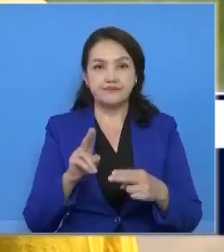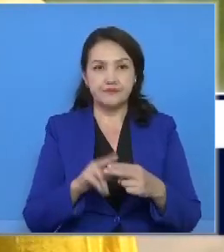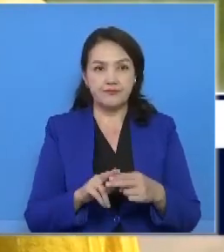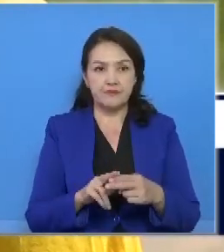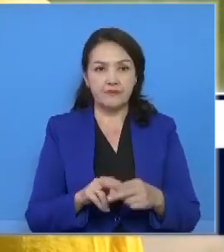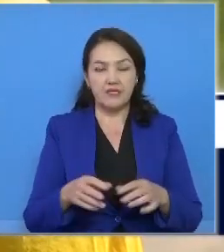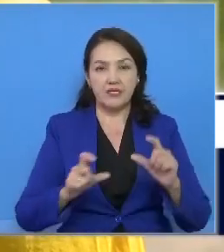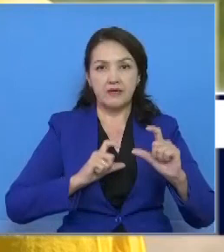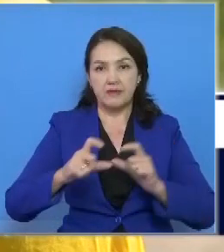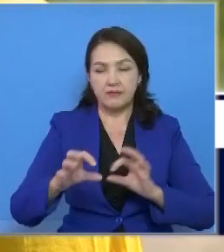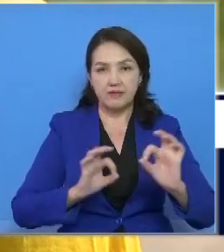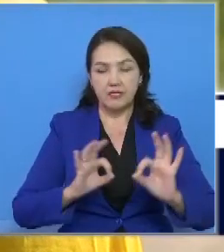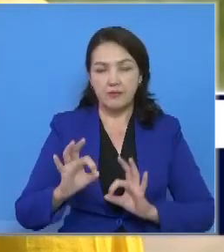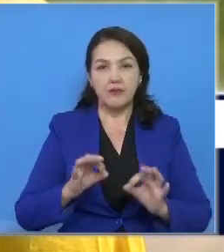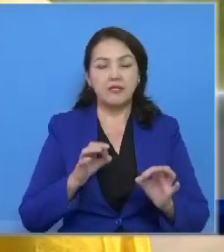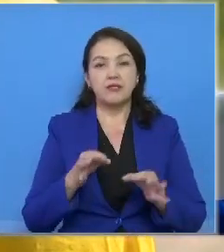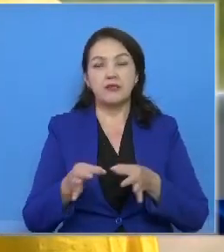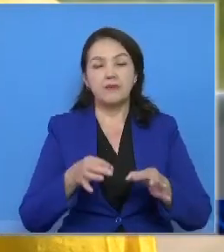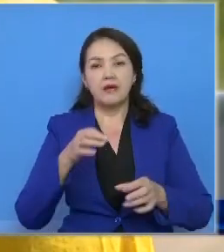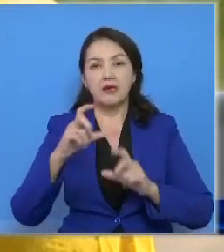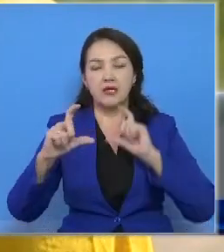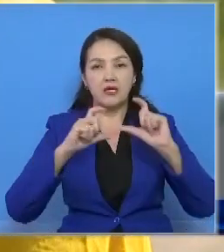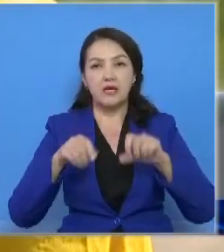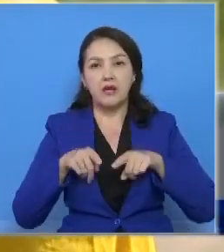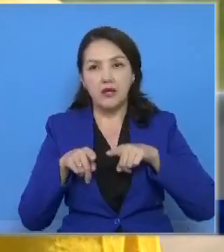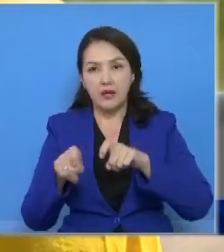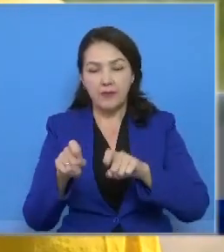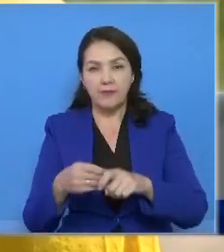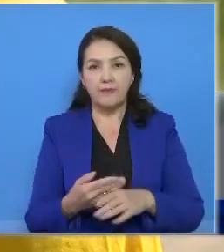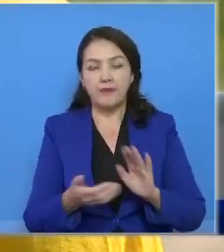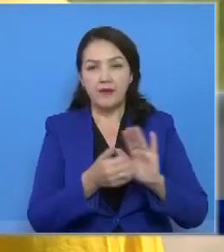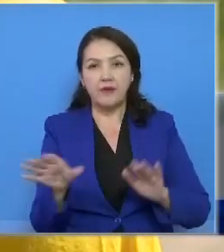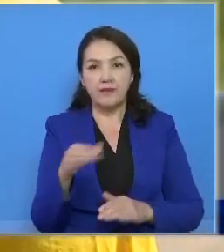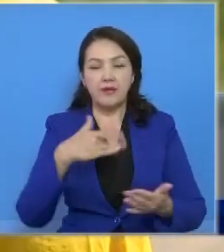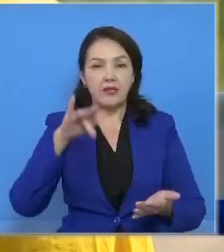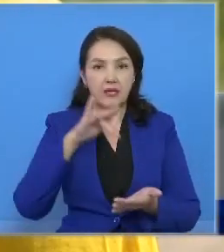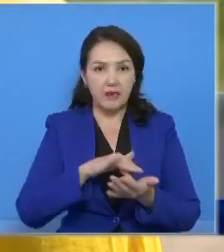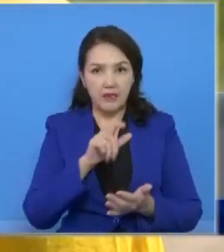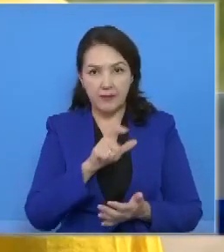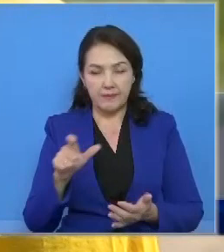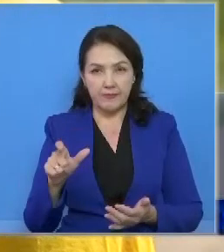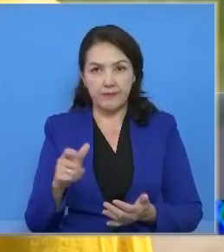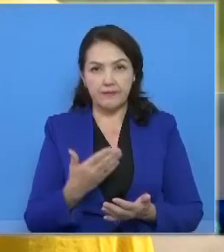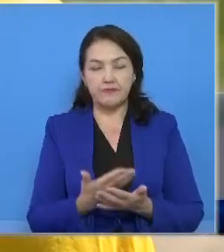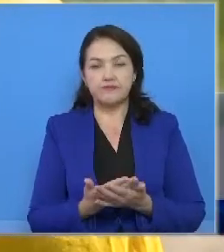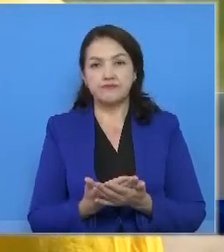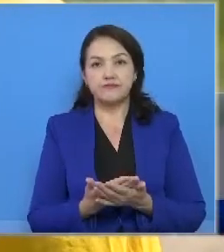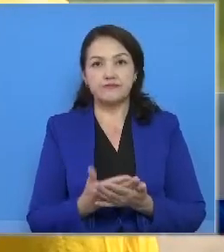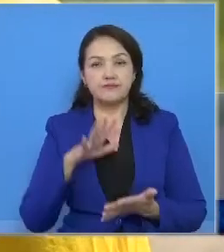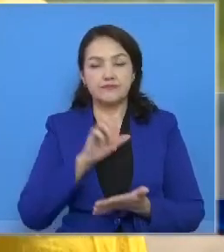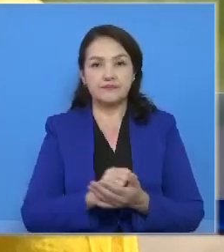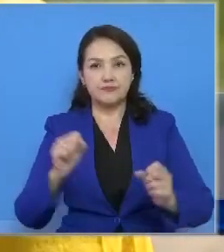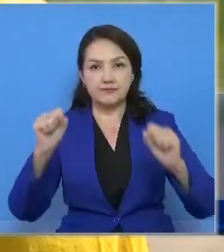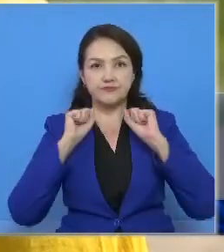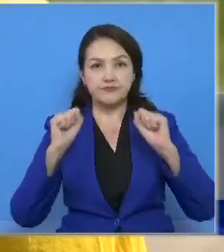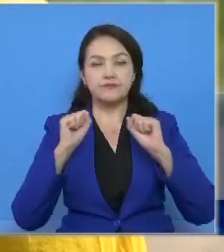по Шашки по шахматам и по легкой атлетике призываем всех горожан всех заниматься